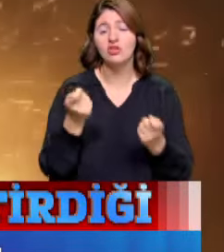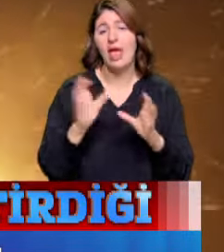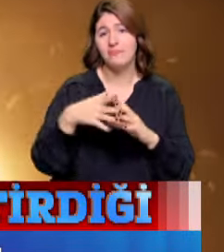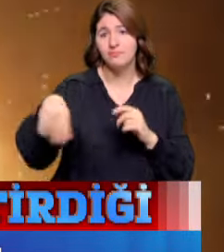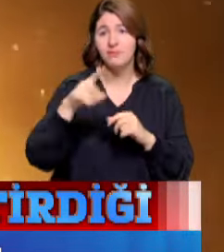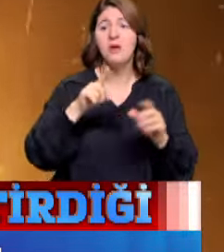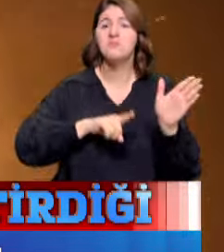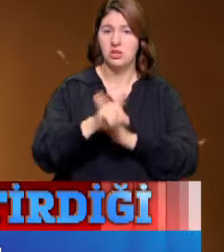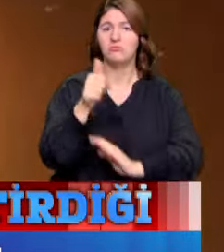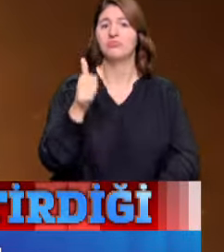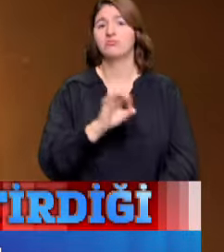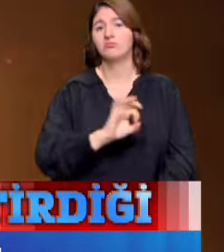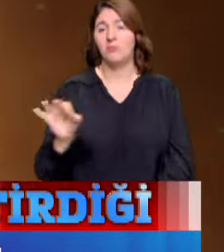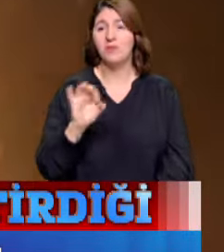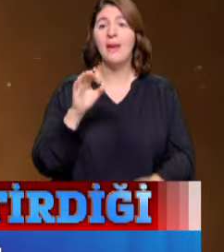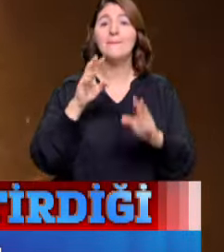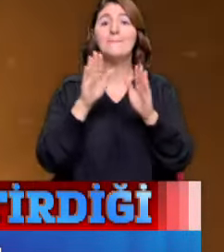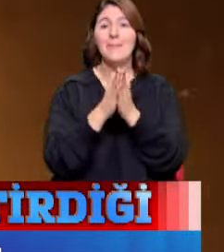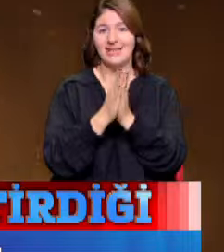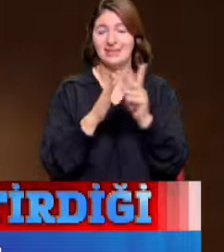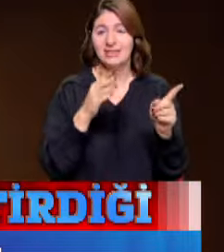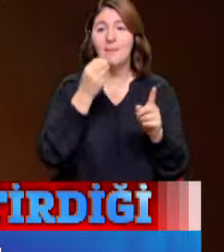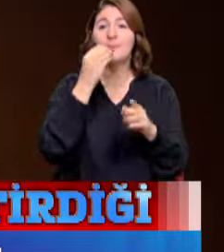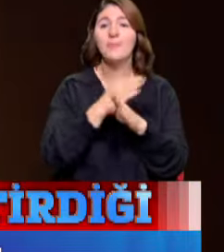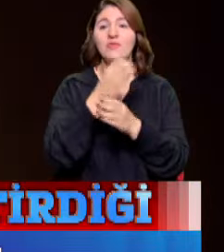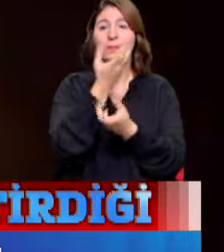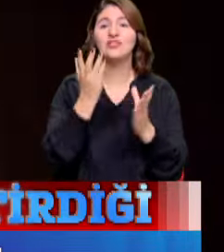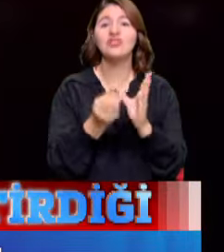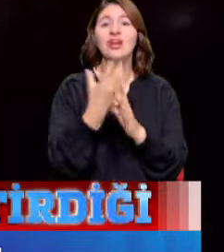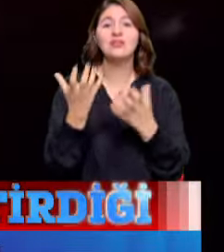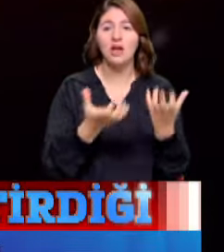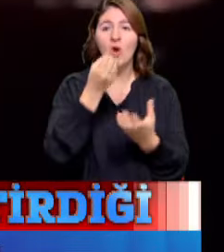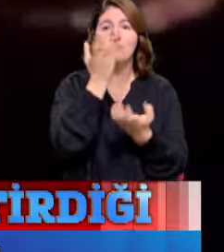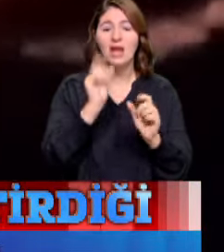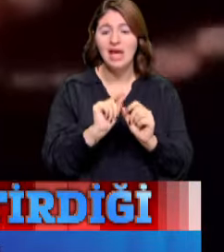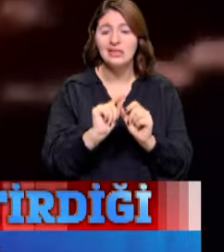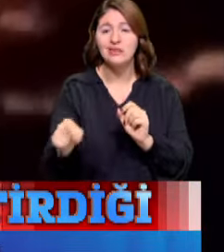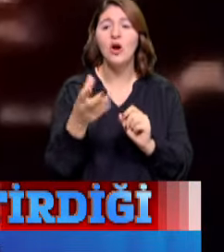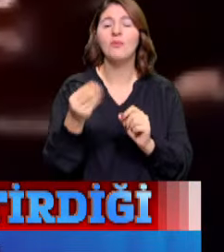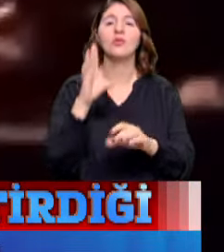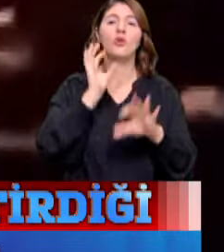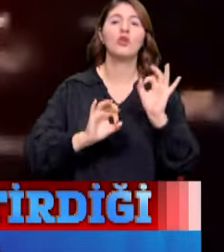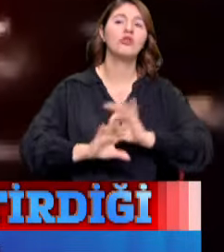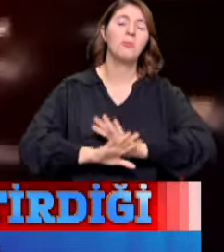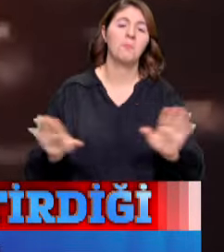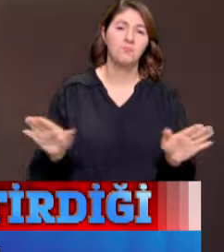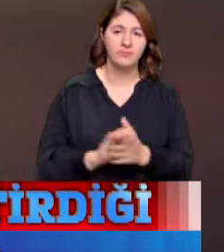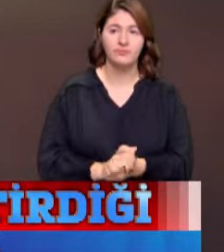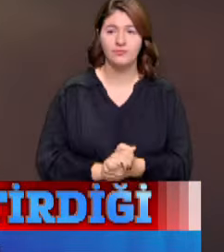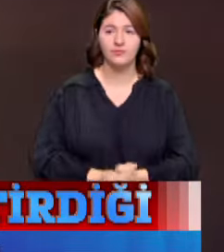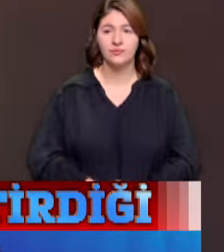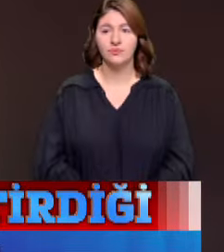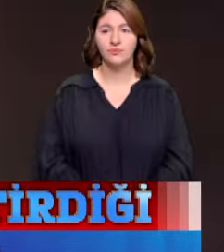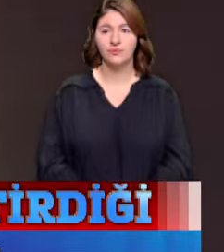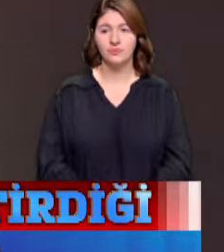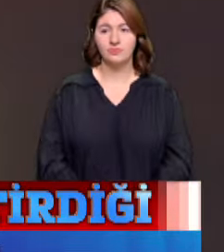ekipler. Başardılar da. Mersin Erdemli'de meyve bahçesinde çıkan yangın ormanlık alanı sarmadan kontrol altına alındı.